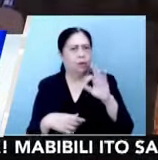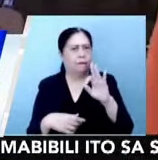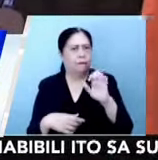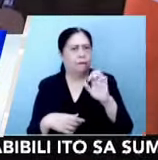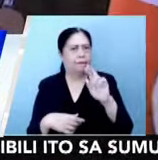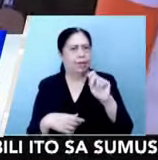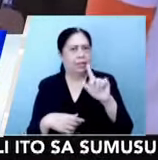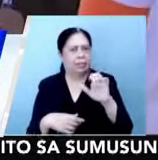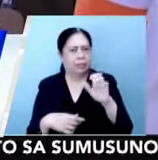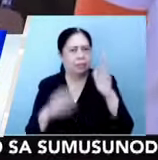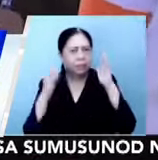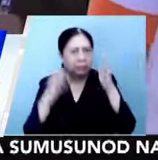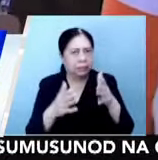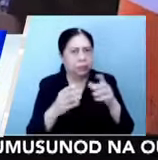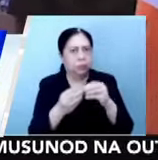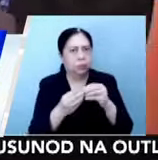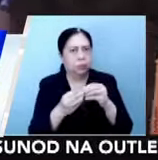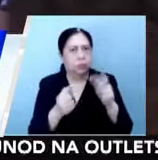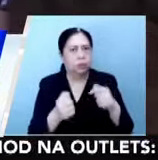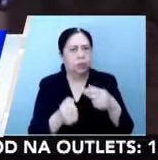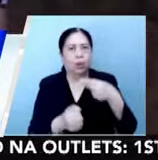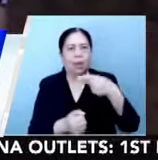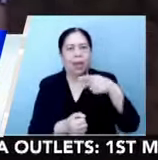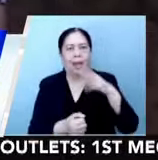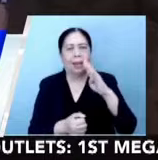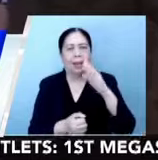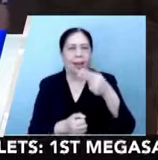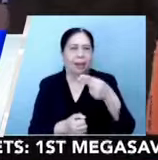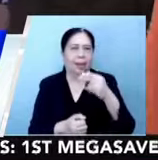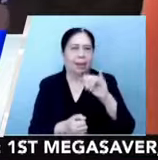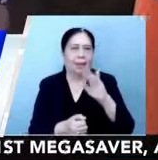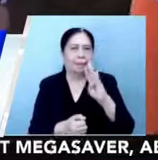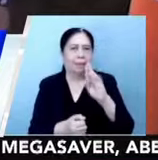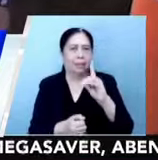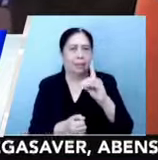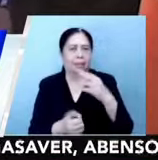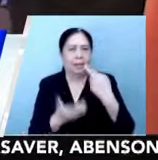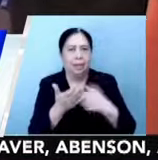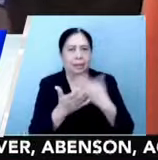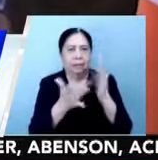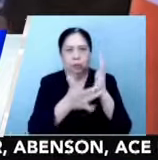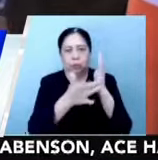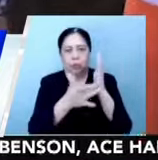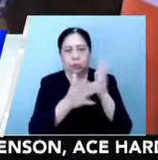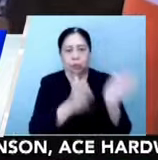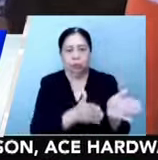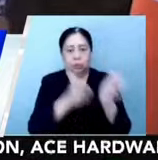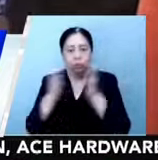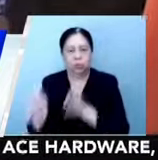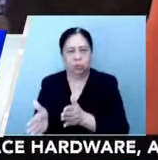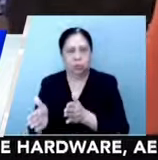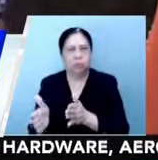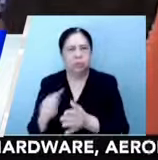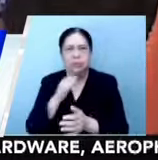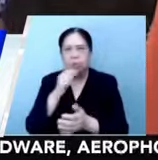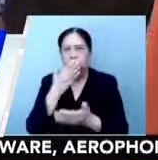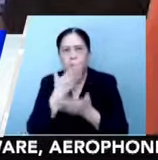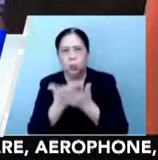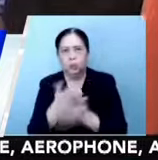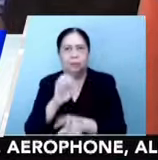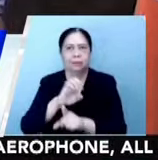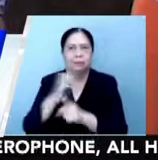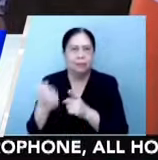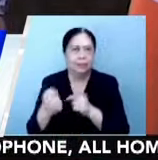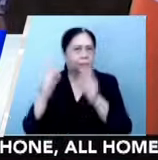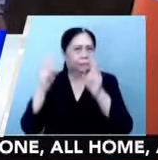ipinofocus yung ating mga hybrid rice technology. Samantala, doon naman po sa mga less favorable environment na tinatawag